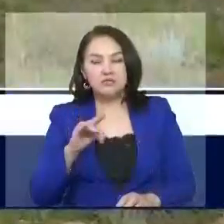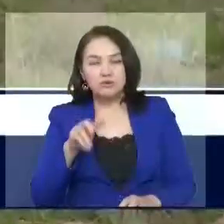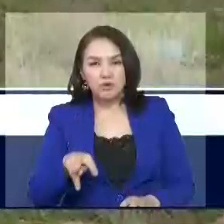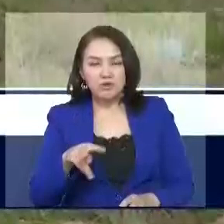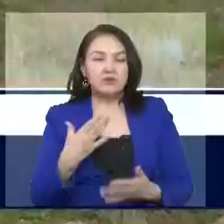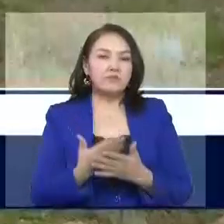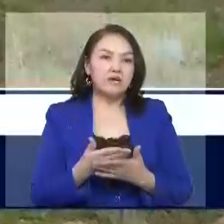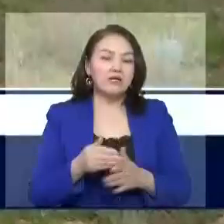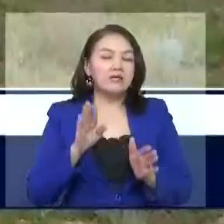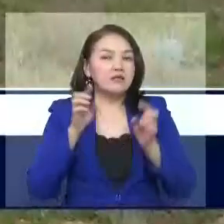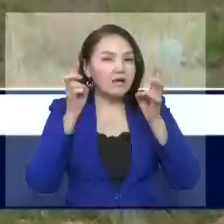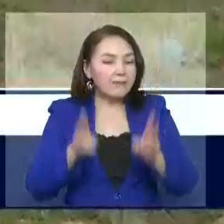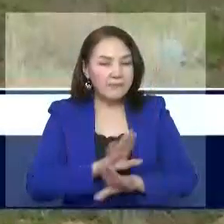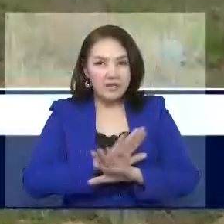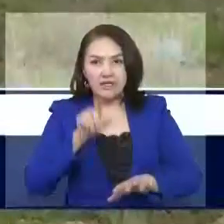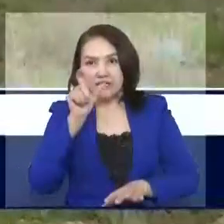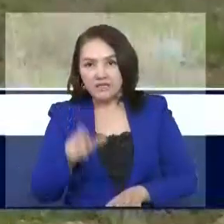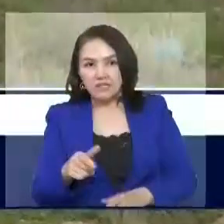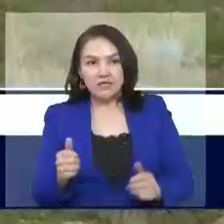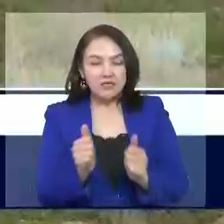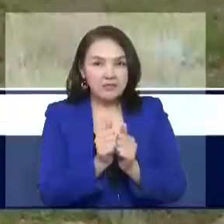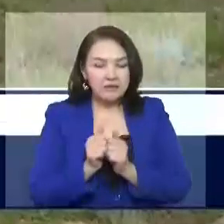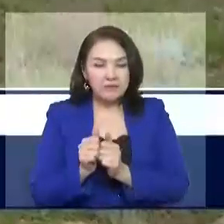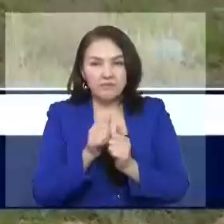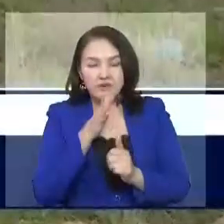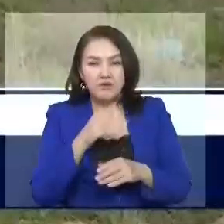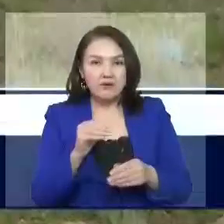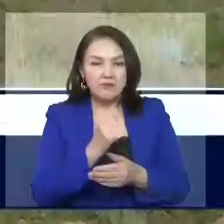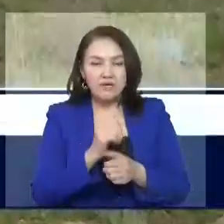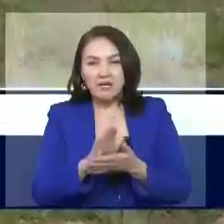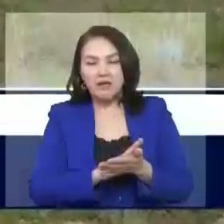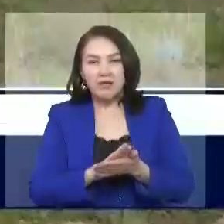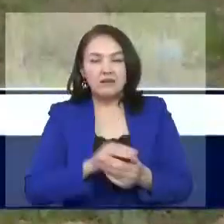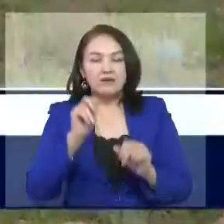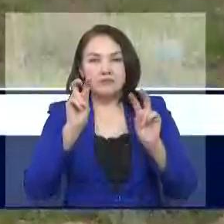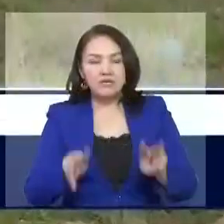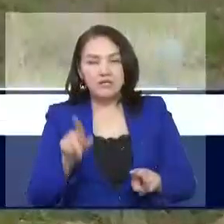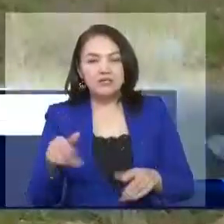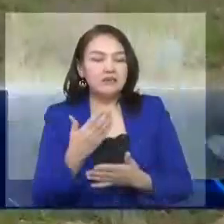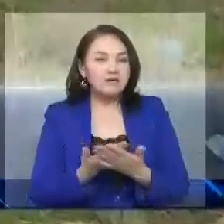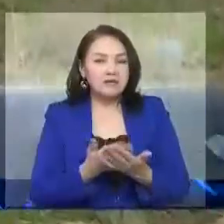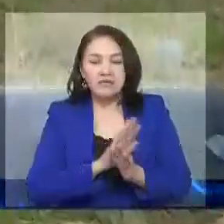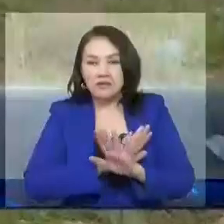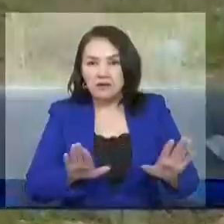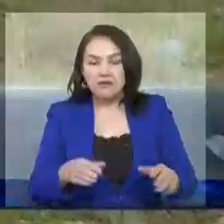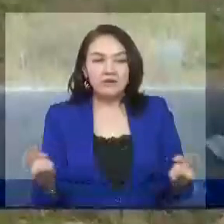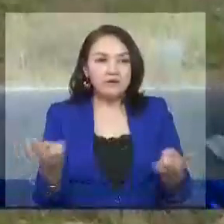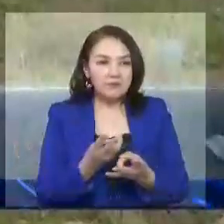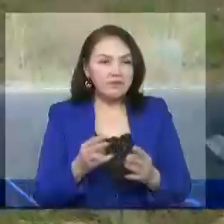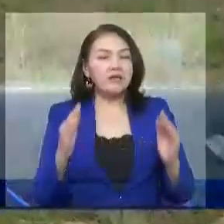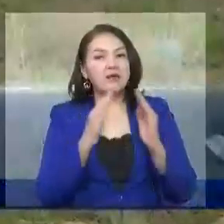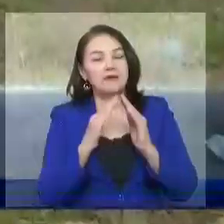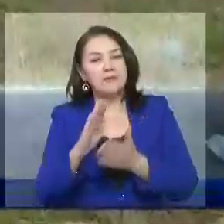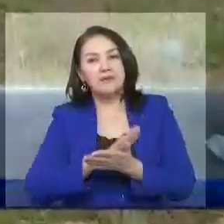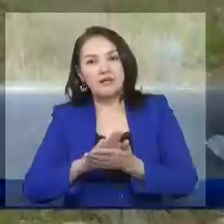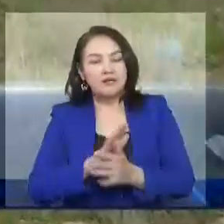в принципе, не опасно для человека, однако находиться рядом во время обработки специалисты не советуют. Также стоит отметить, что дома